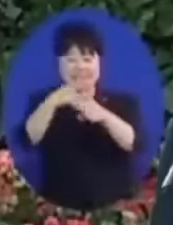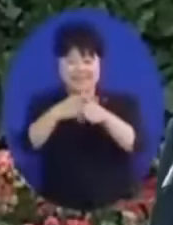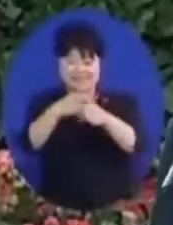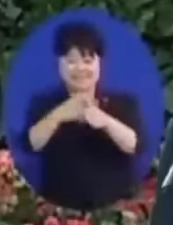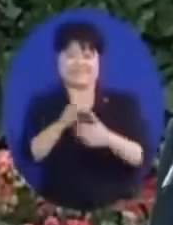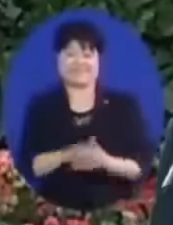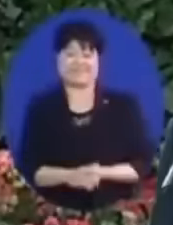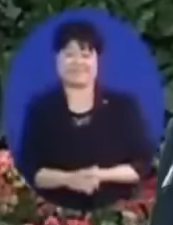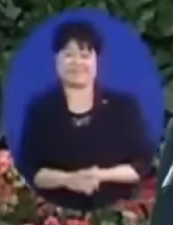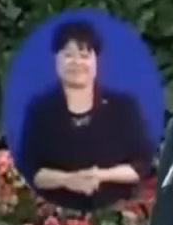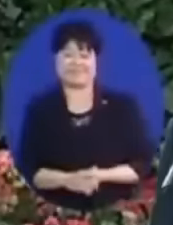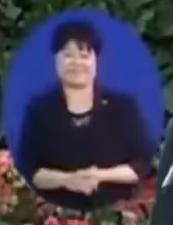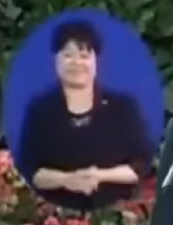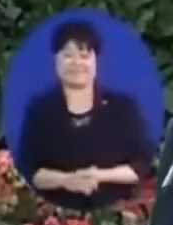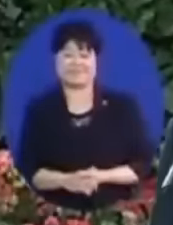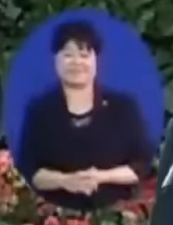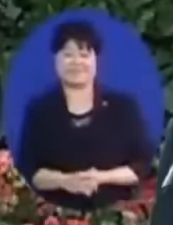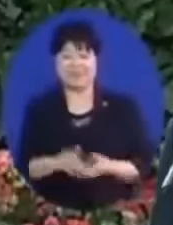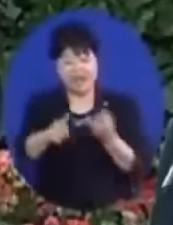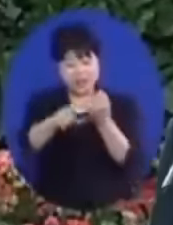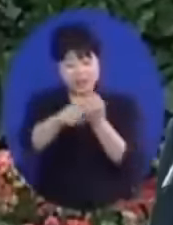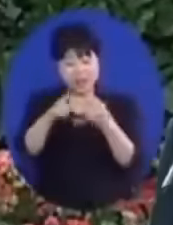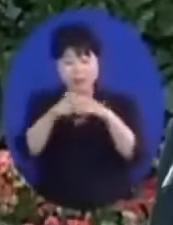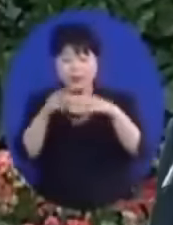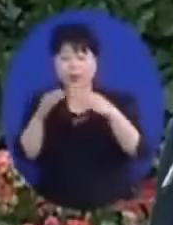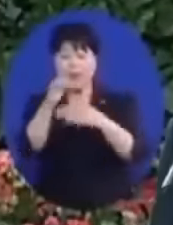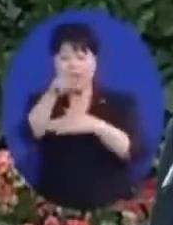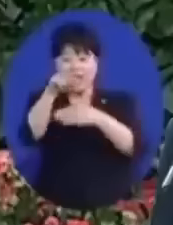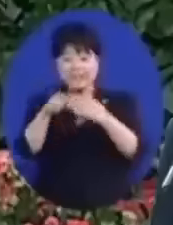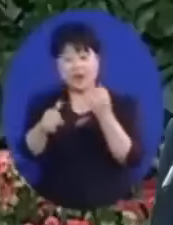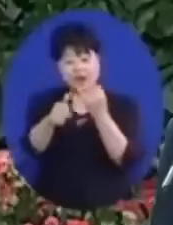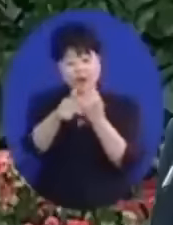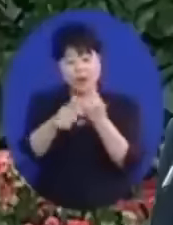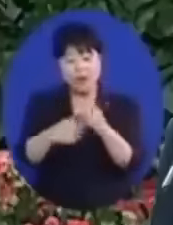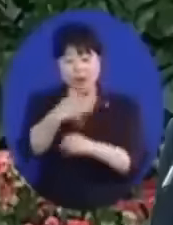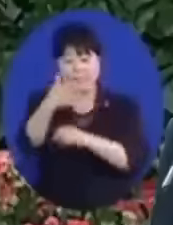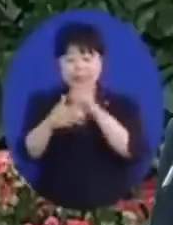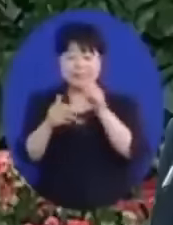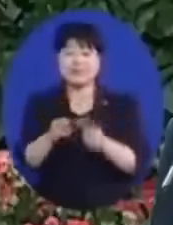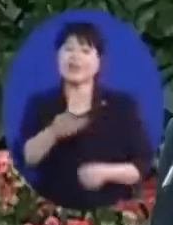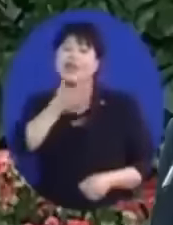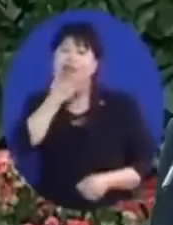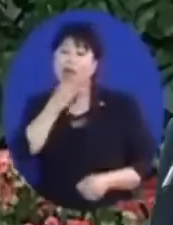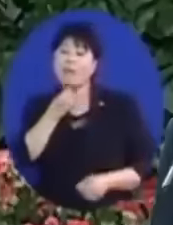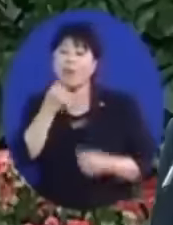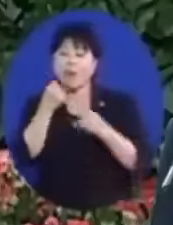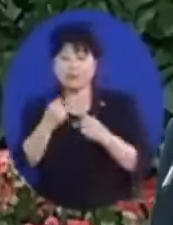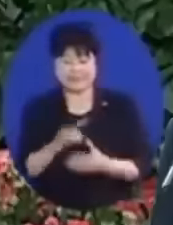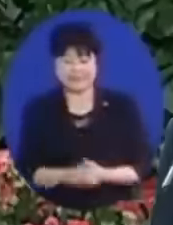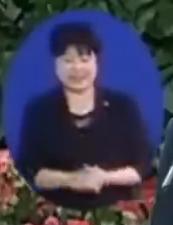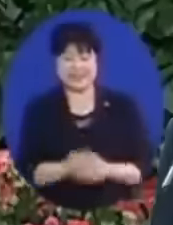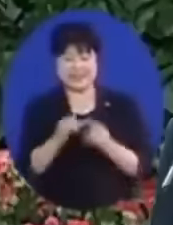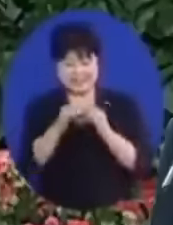작은 교회에서 결혼을 했습니다. 그리고 이들은 80년 동안 행복에 살았습니다.